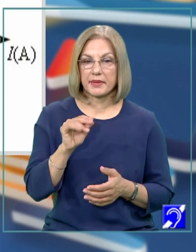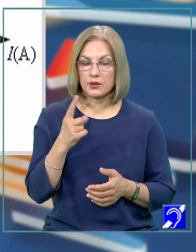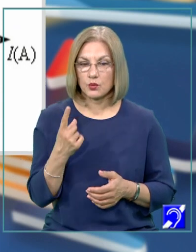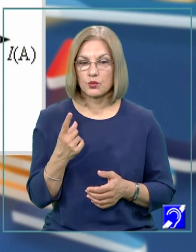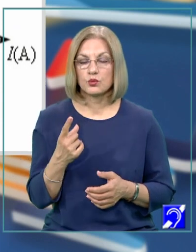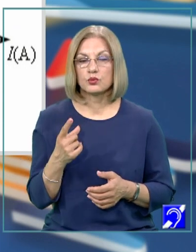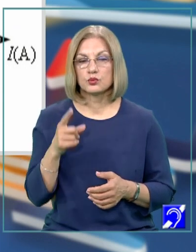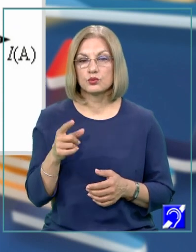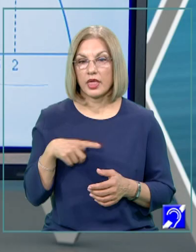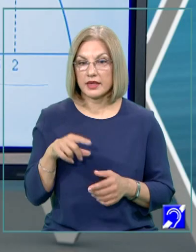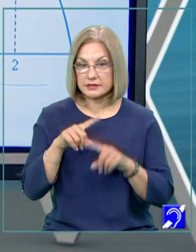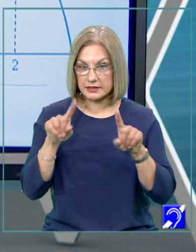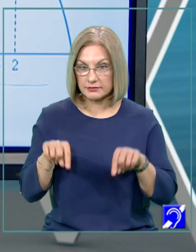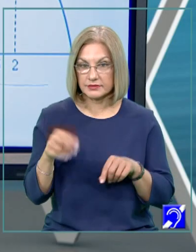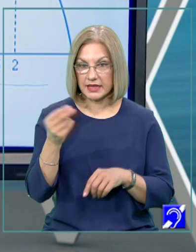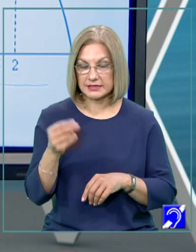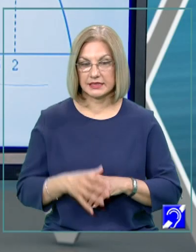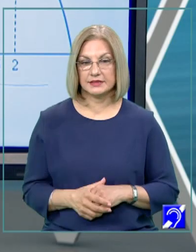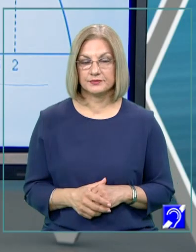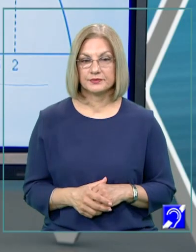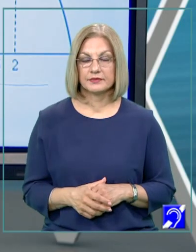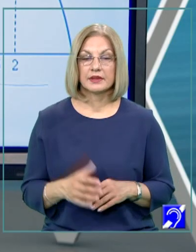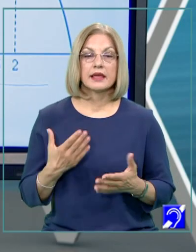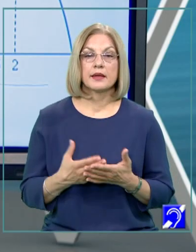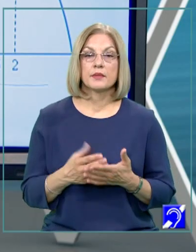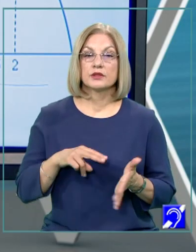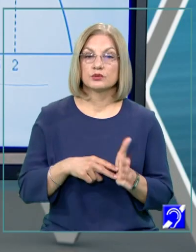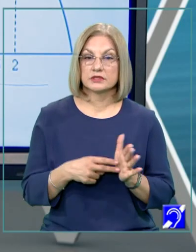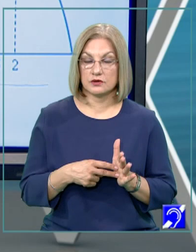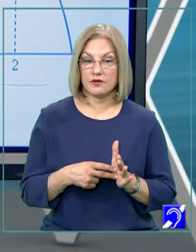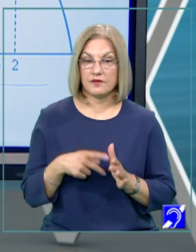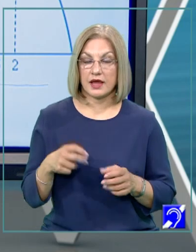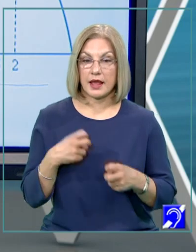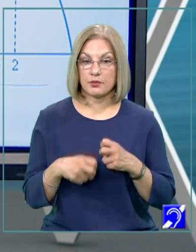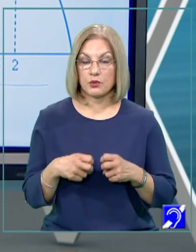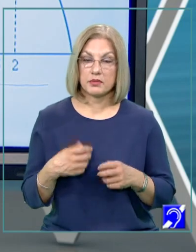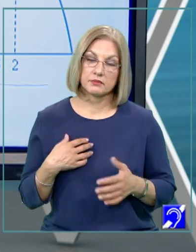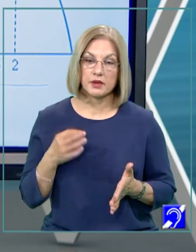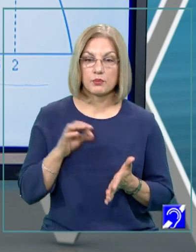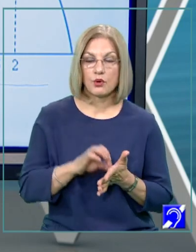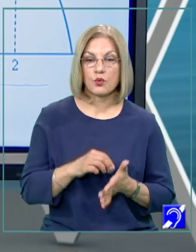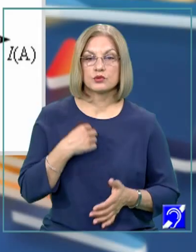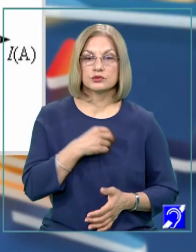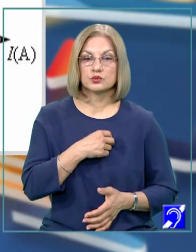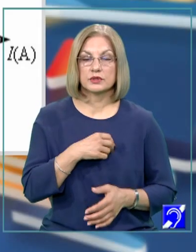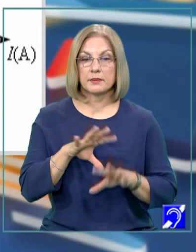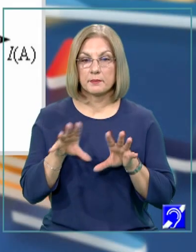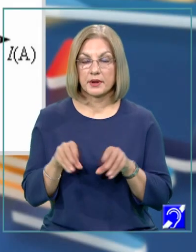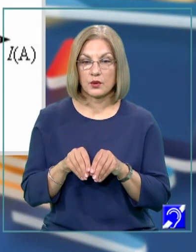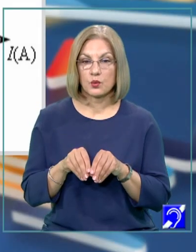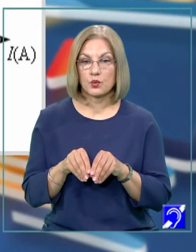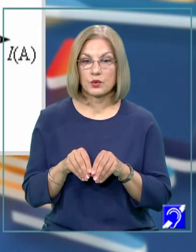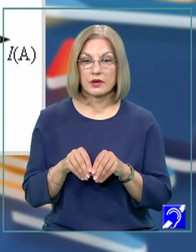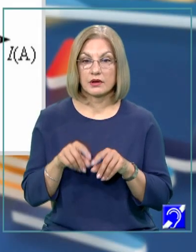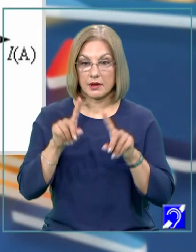În graficul nostru pentru a rezolva problema vă propun să studiem împreună graficul oferit de